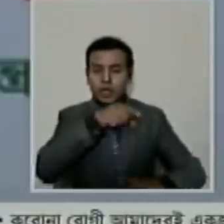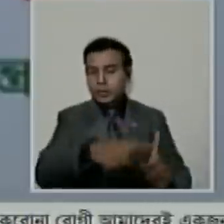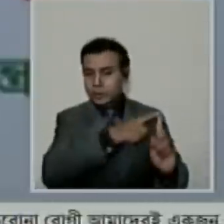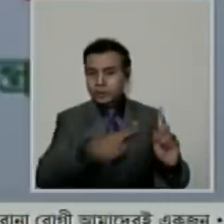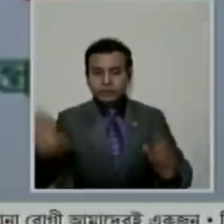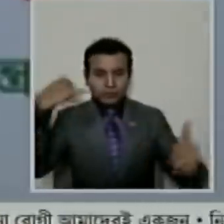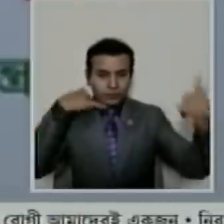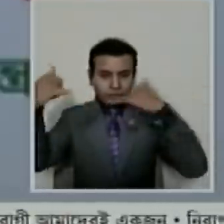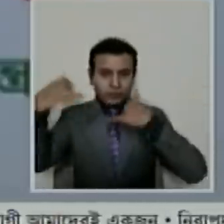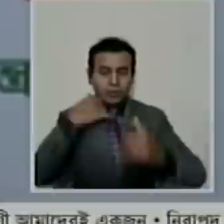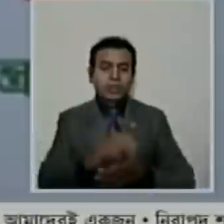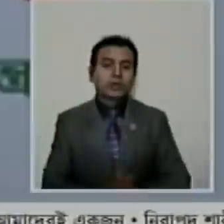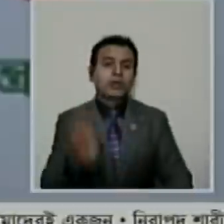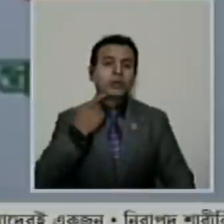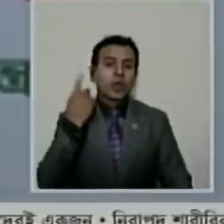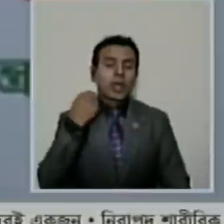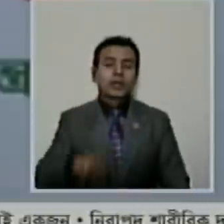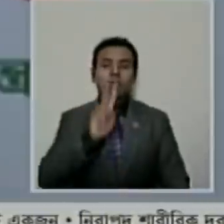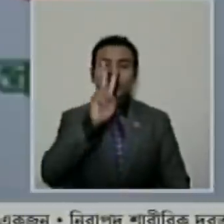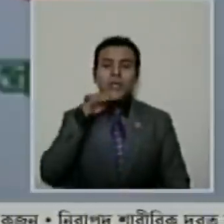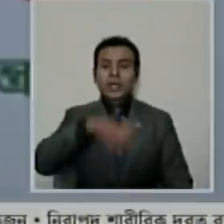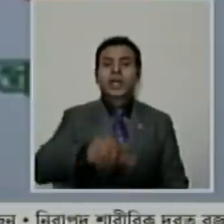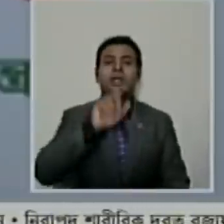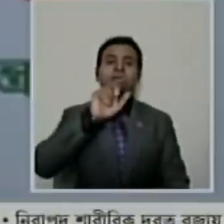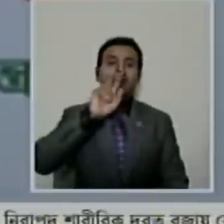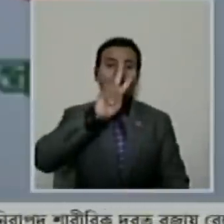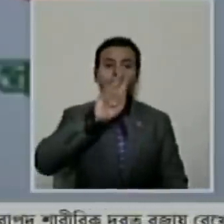2,27,793টি এবং এ পর্যন্ত ফোন কল গ্রহণ করা হয়েছে